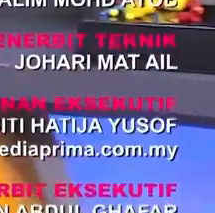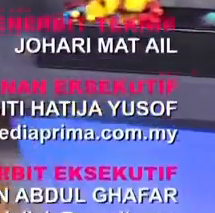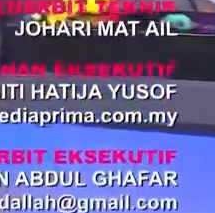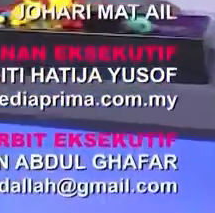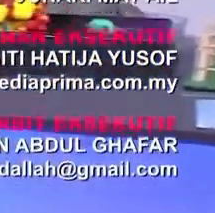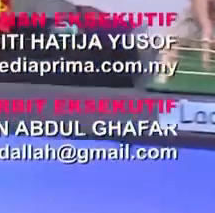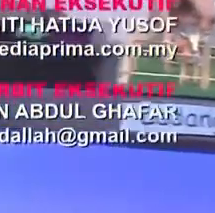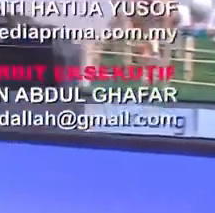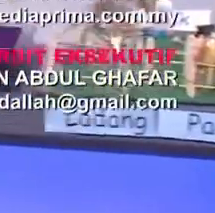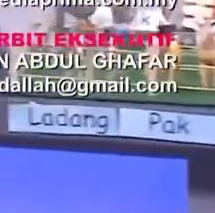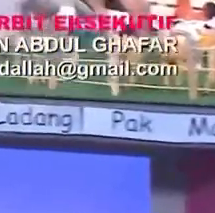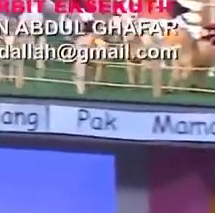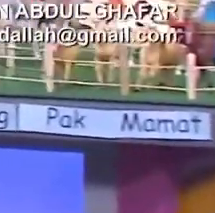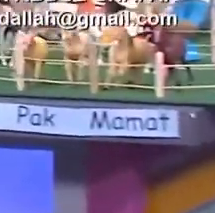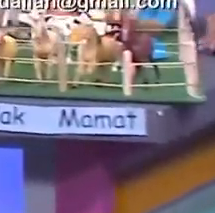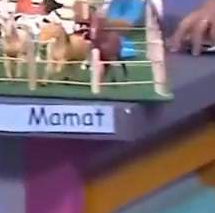hai hai